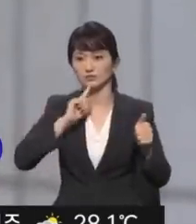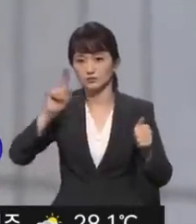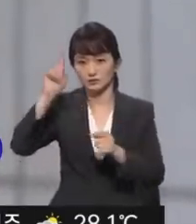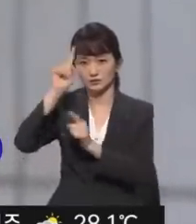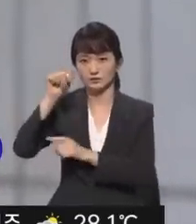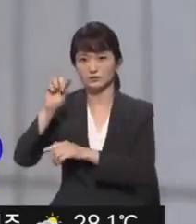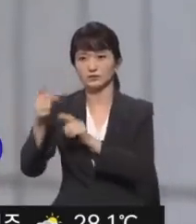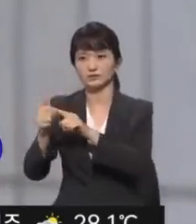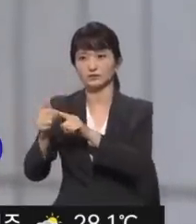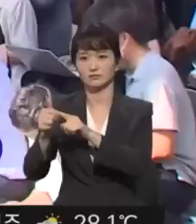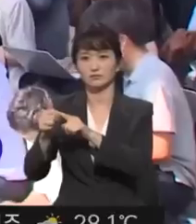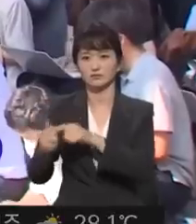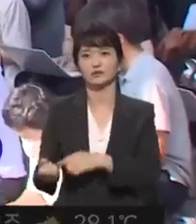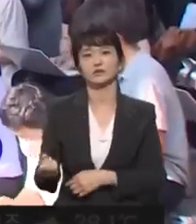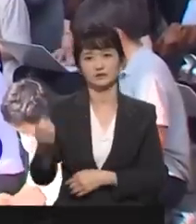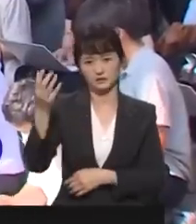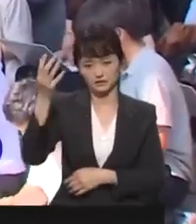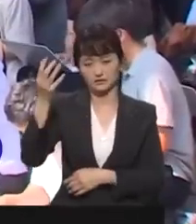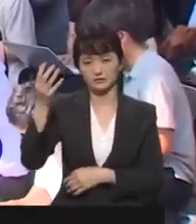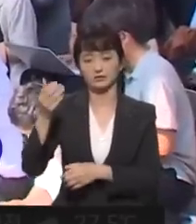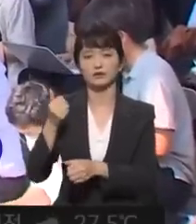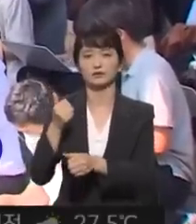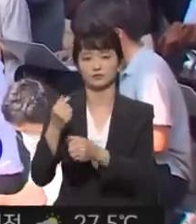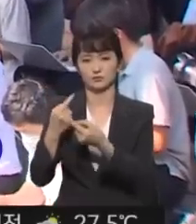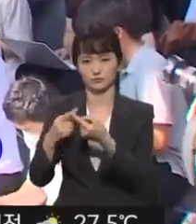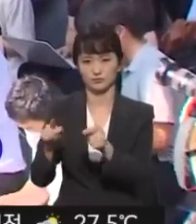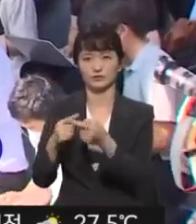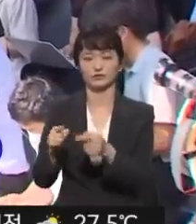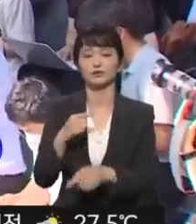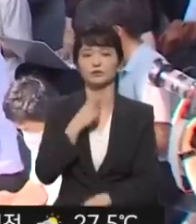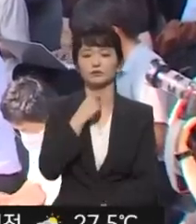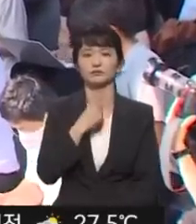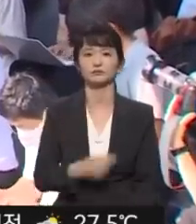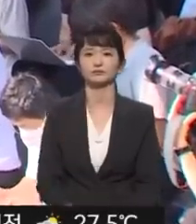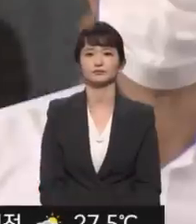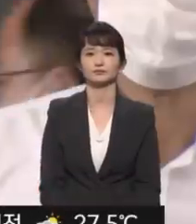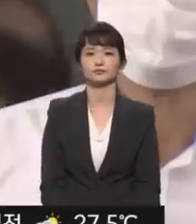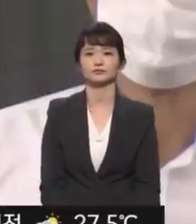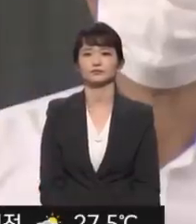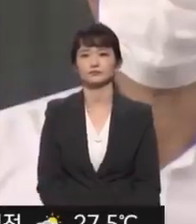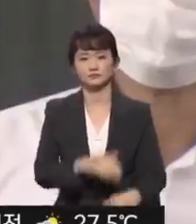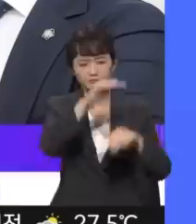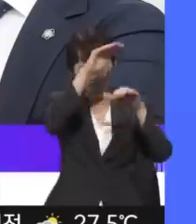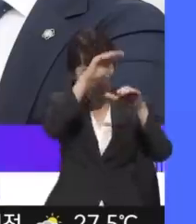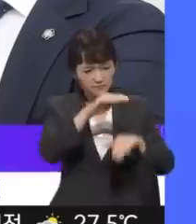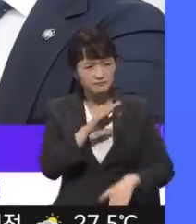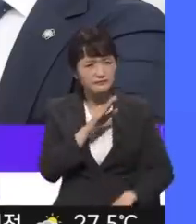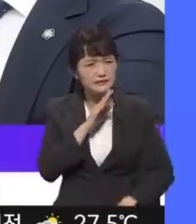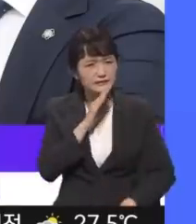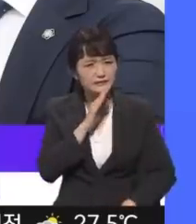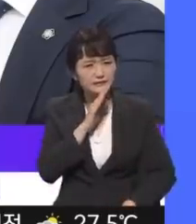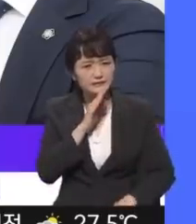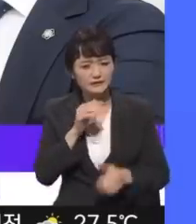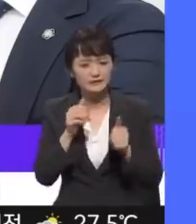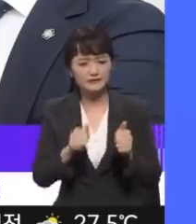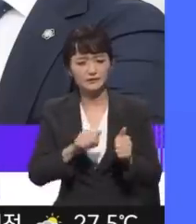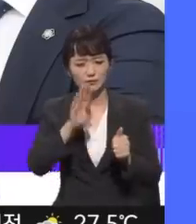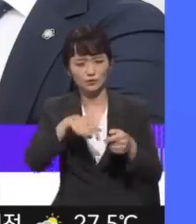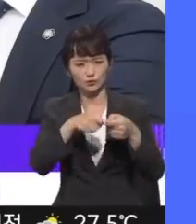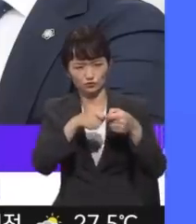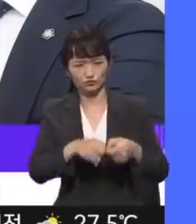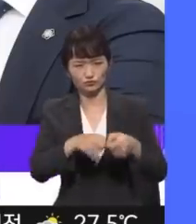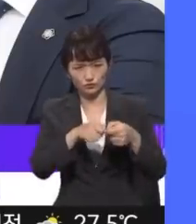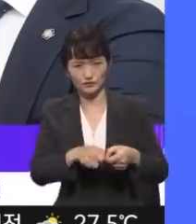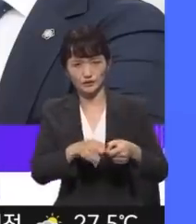대표의 완성이다 좀 이렇게 평가하고 싶습니다 완성이다 지금 말씀 중에 내용의 실체적인 부분을 재판부가 보다 구체적으로